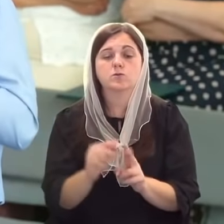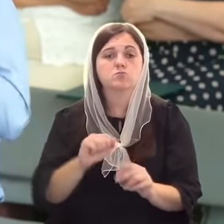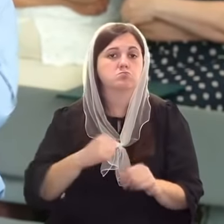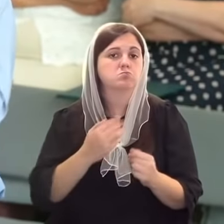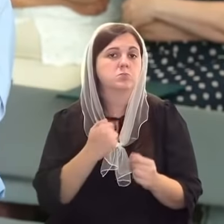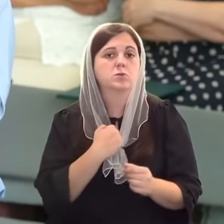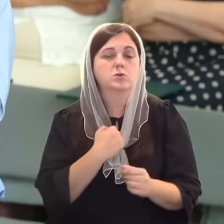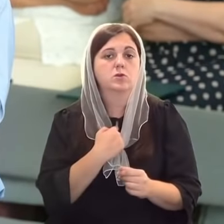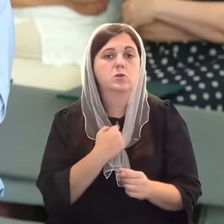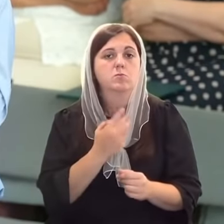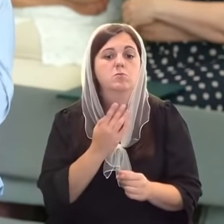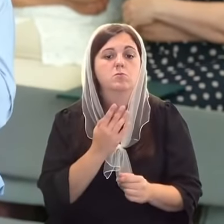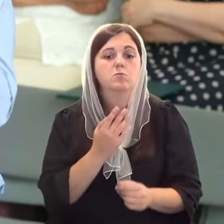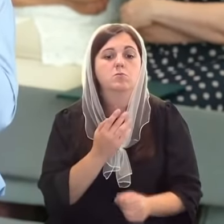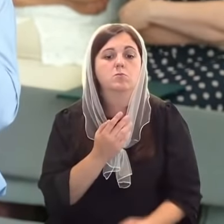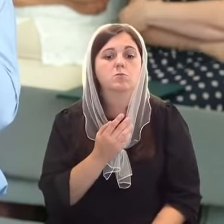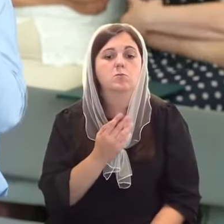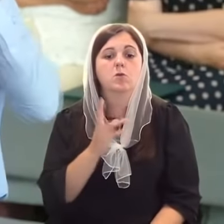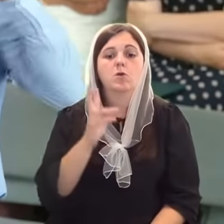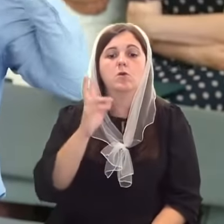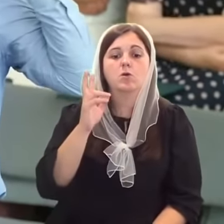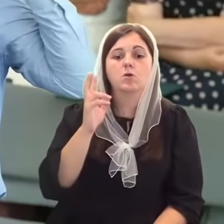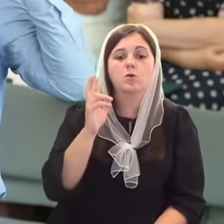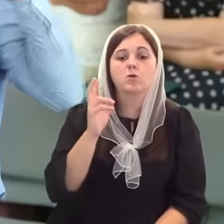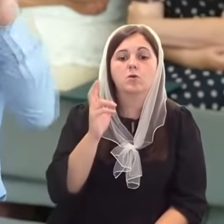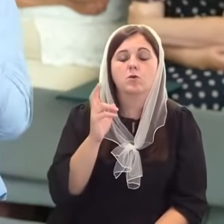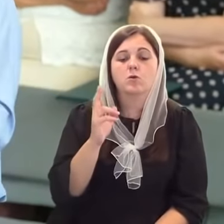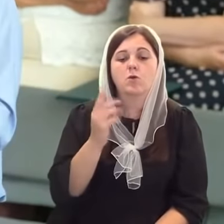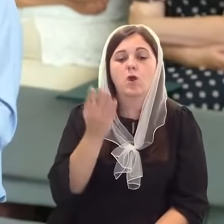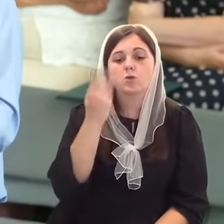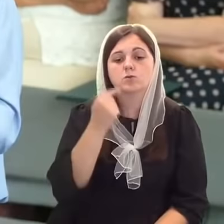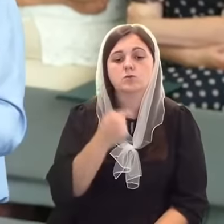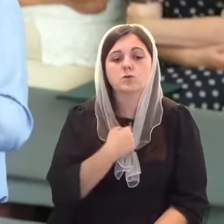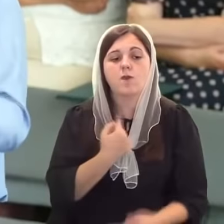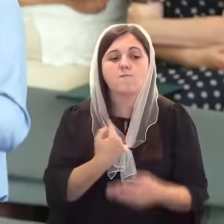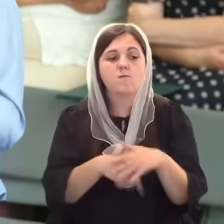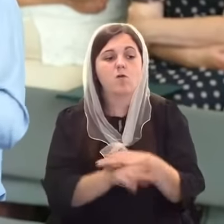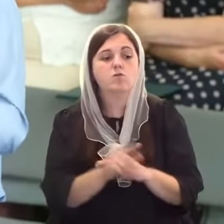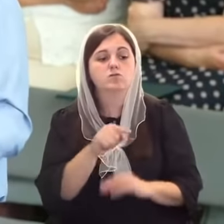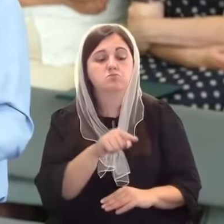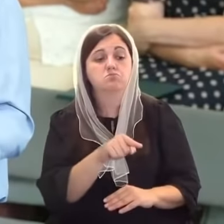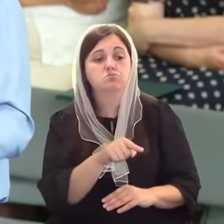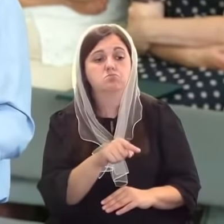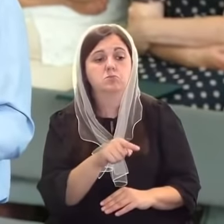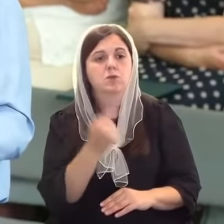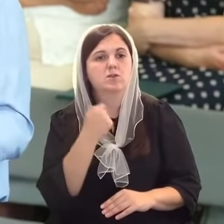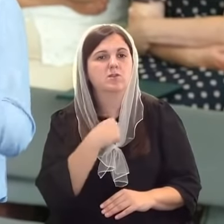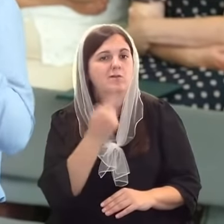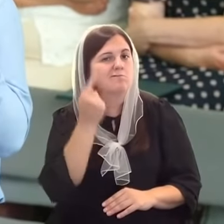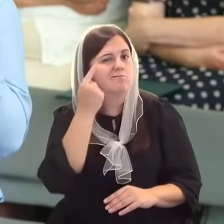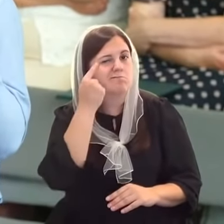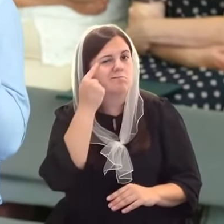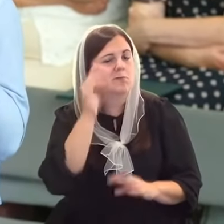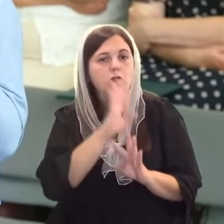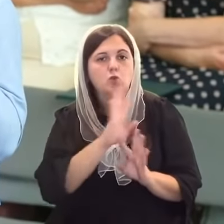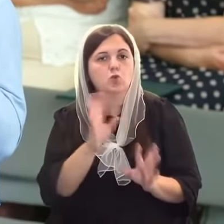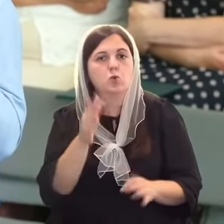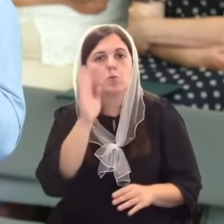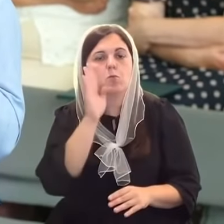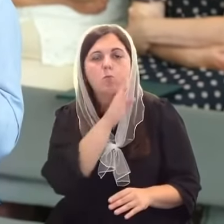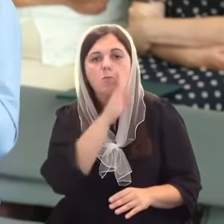Друзья мои, я буду с вами честен. Тот момент, когда я выходил с этого здания, я не думал о родителях. Я не думал